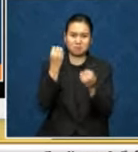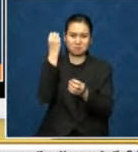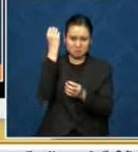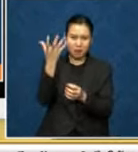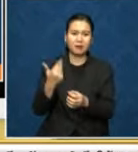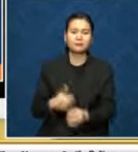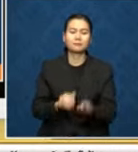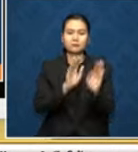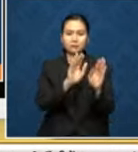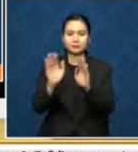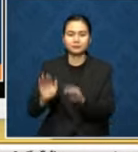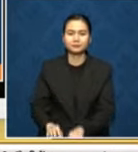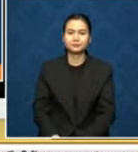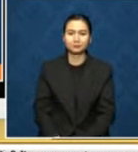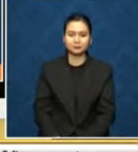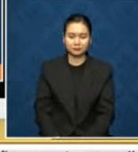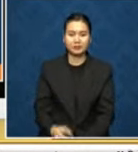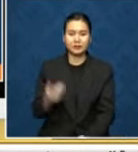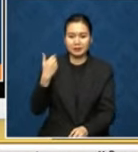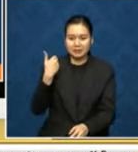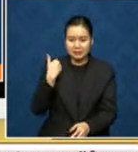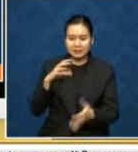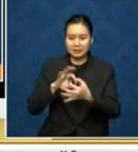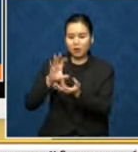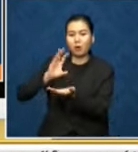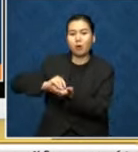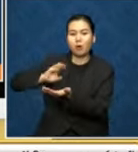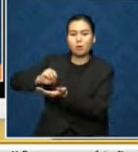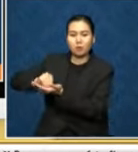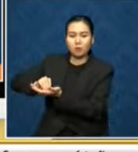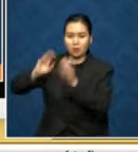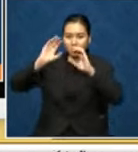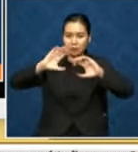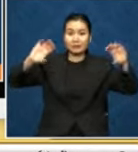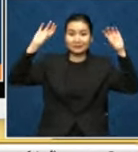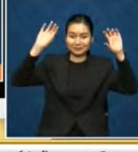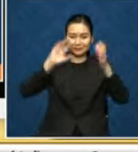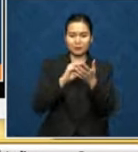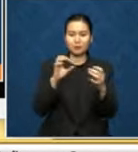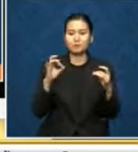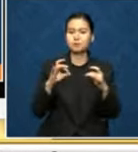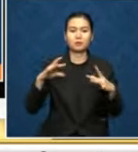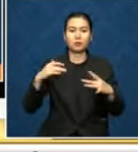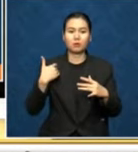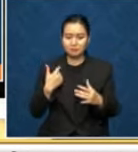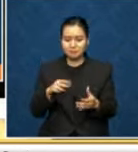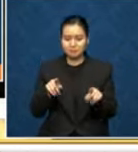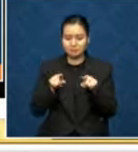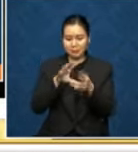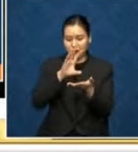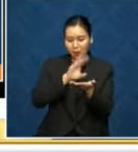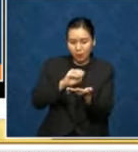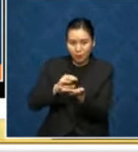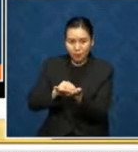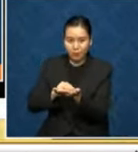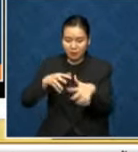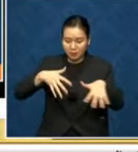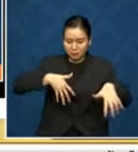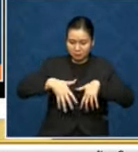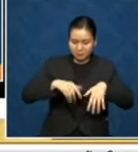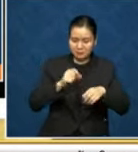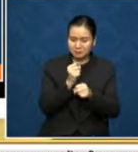เรื่องที่5ค่ะฐานข้อมูลของหน่วยงานรัฐที่ไม่ตรงกันค่ะรัฐนะคะอัปเดตไม่ตรงกันประชาชนไม่สามารถประกอบธุ